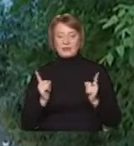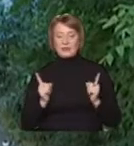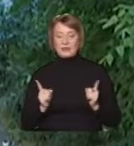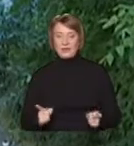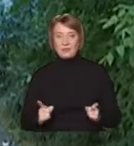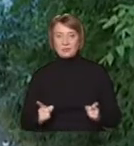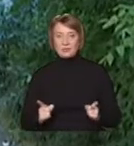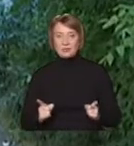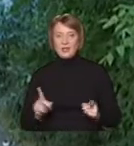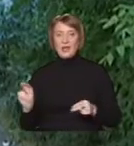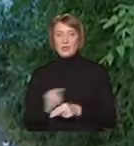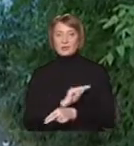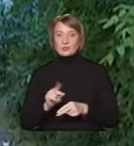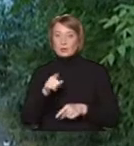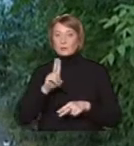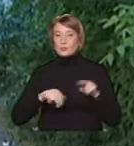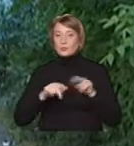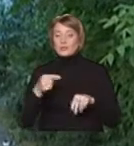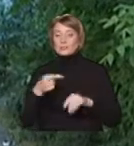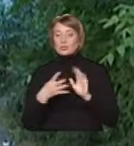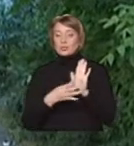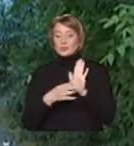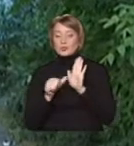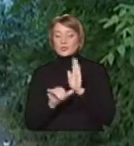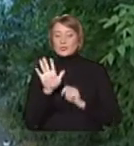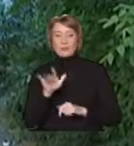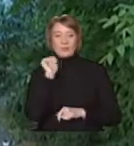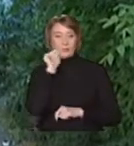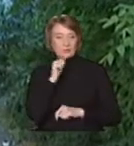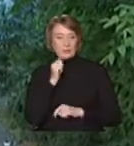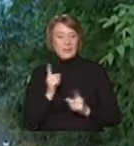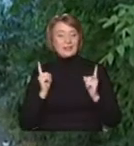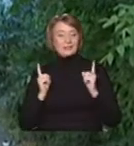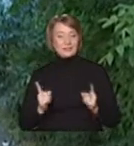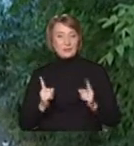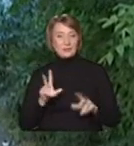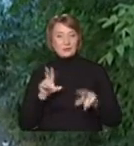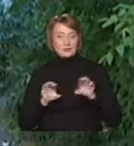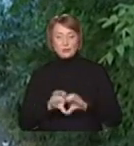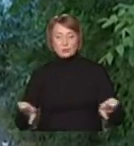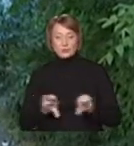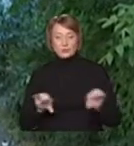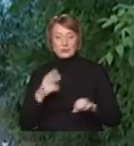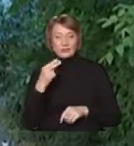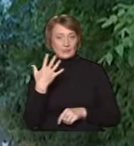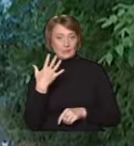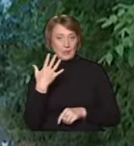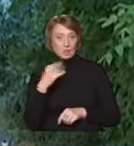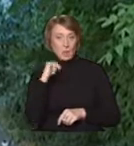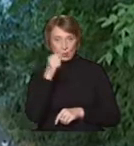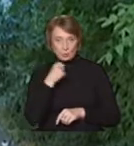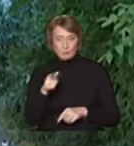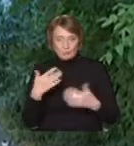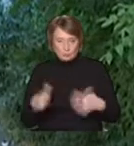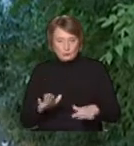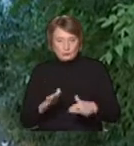Цей трубопровід був збудований в 1965 році. Нормативний термін експлуатації таких трубопровідів орієнтовно 25 років. Тобто він